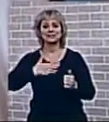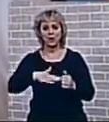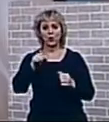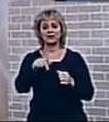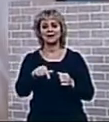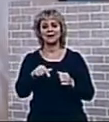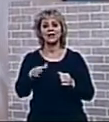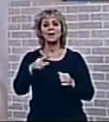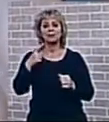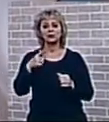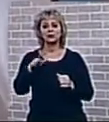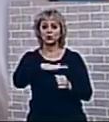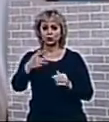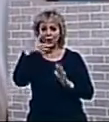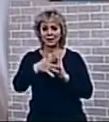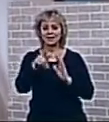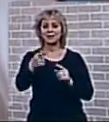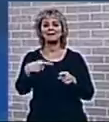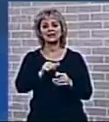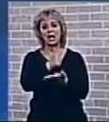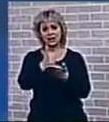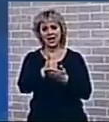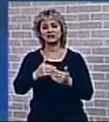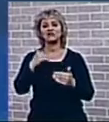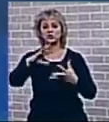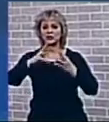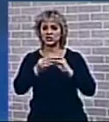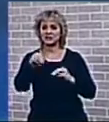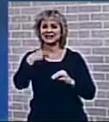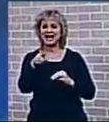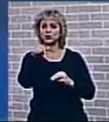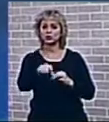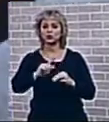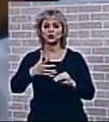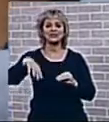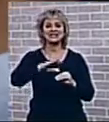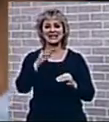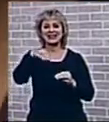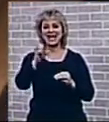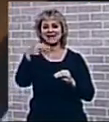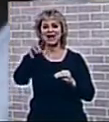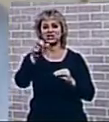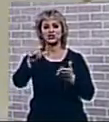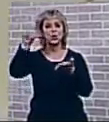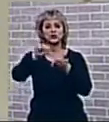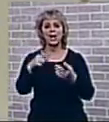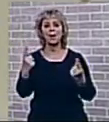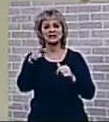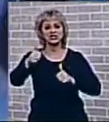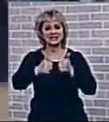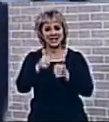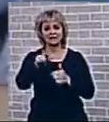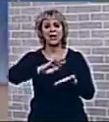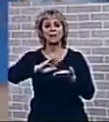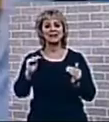могу. То есть, как бы, друг друга понимаем, это главное. Высокие результаты дает и то, что все эти тхэквондисты участвуют в обычных